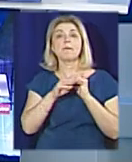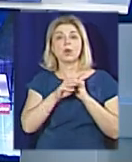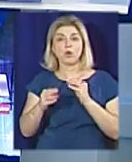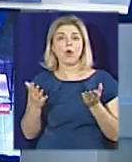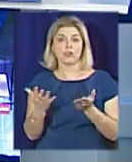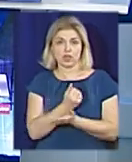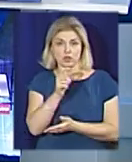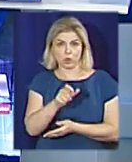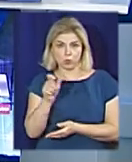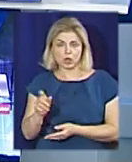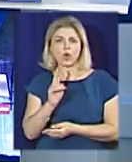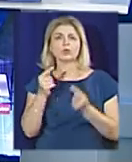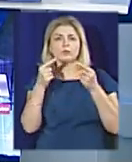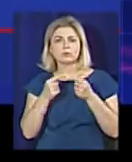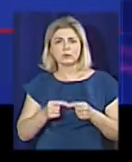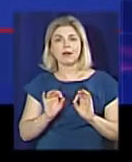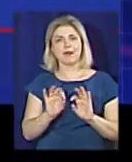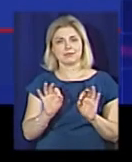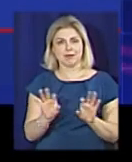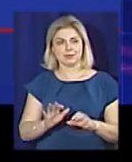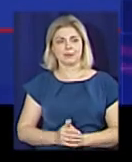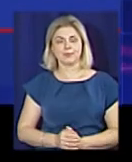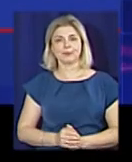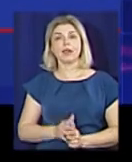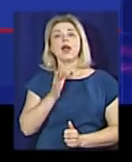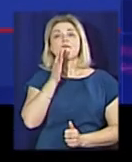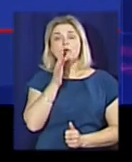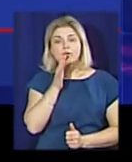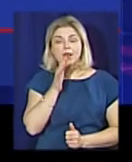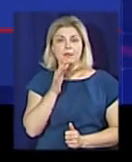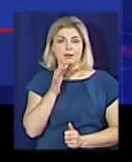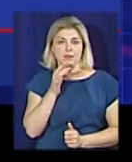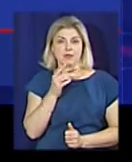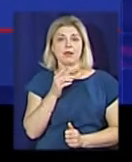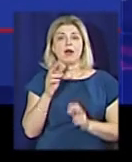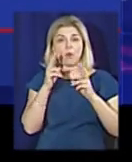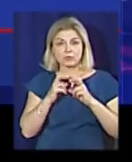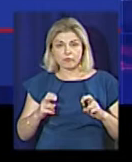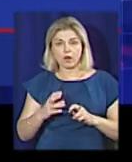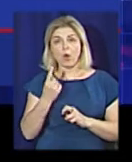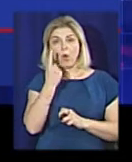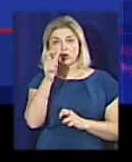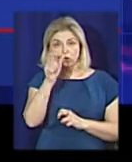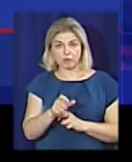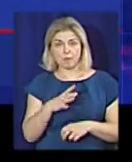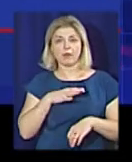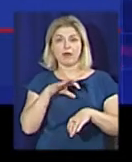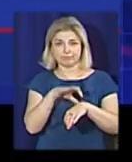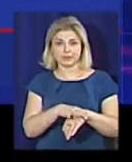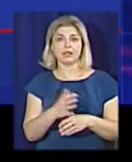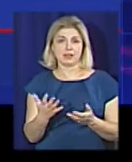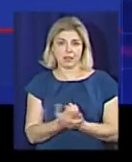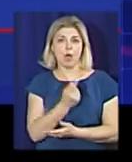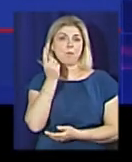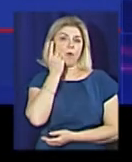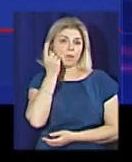які відповідали опису. Під час поверхневої перевірки в одного з них було виявлено мобільний телефон, який саме